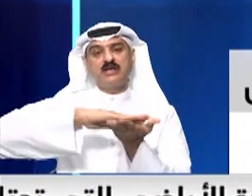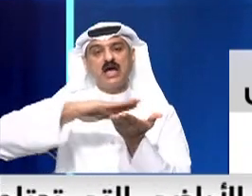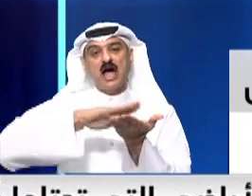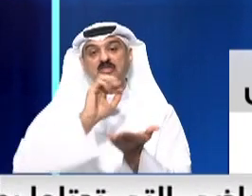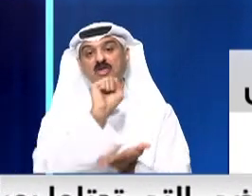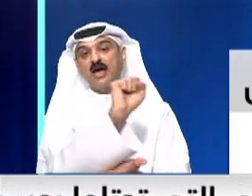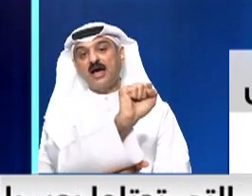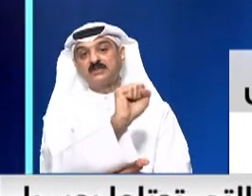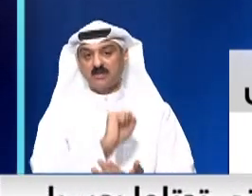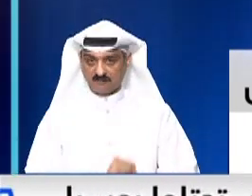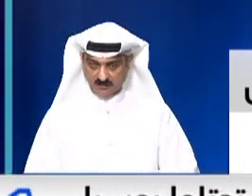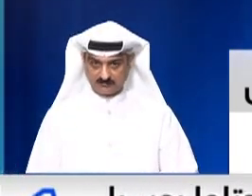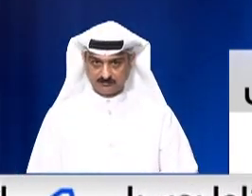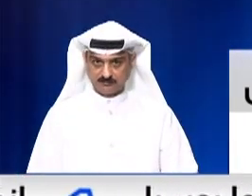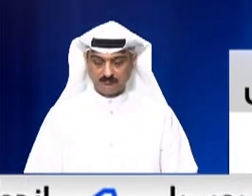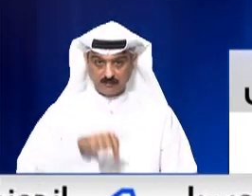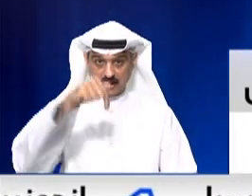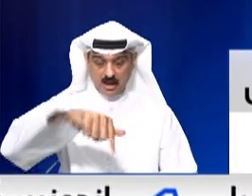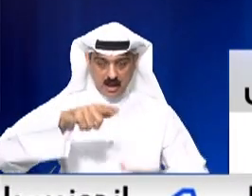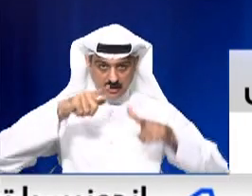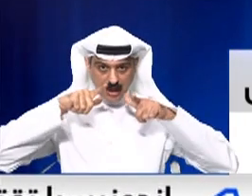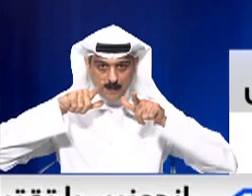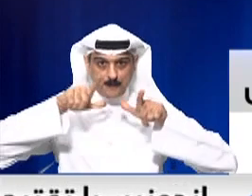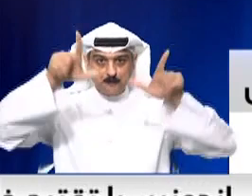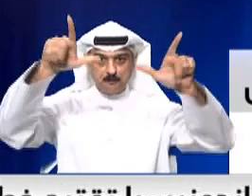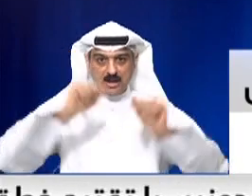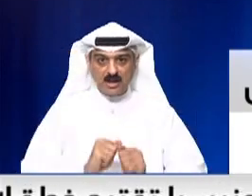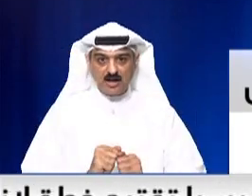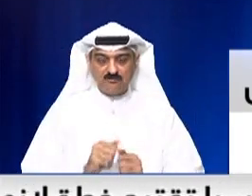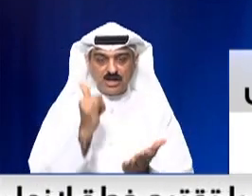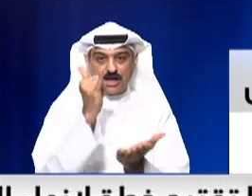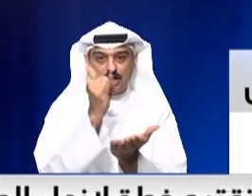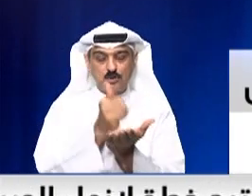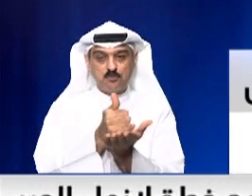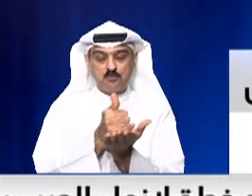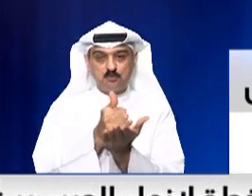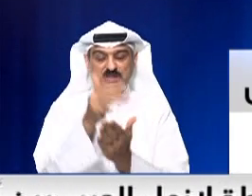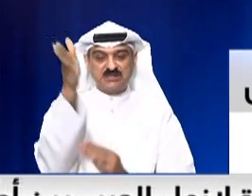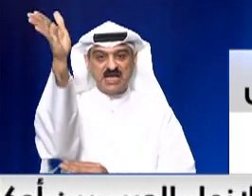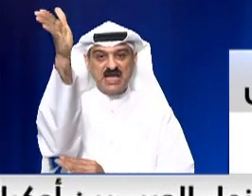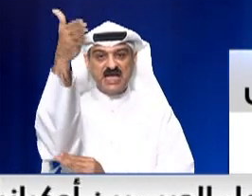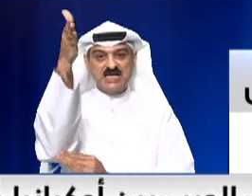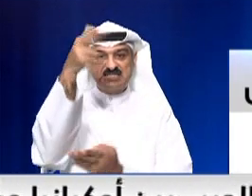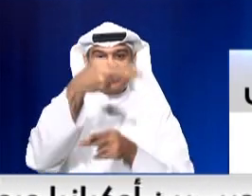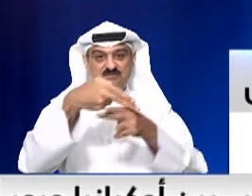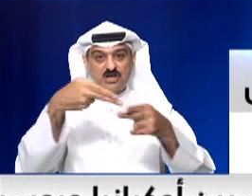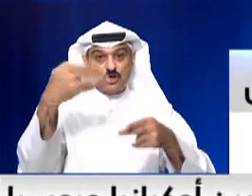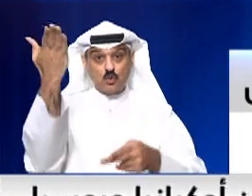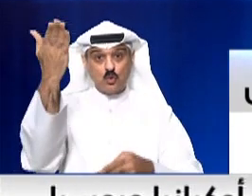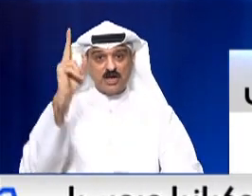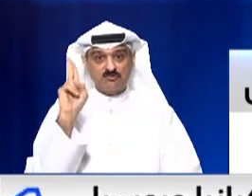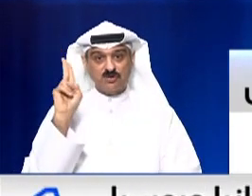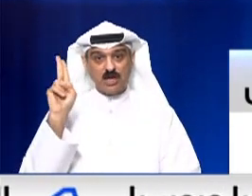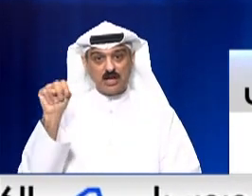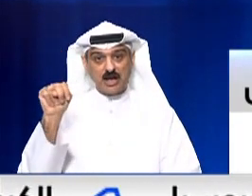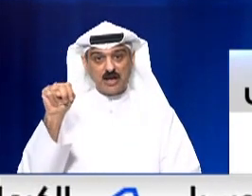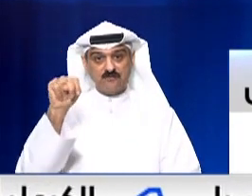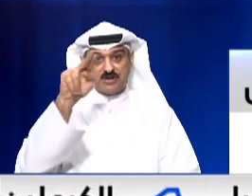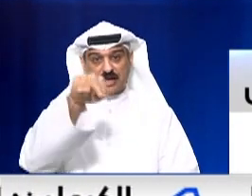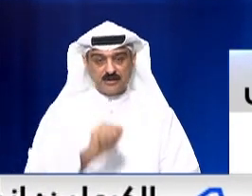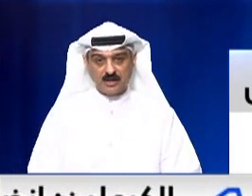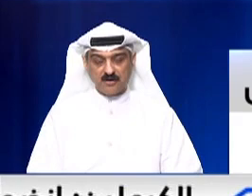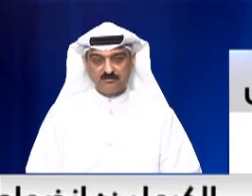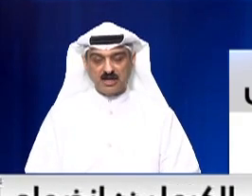جاء ذلك في بيان القاه مندوب دوله الكويت الدائم لدى الامم المتحده السفير طارق البناي